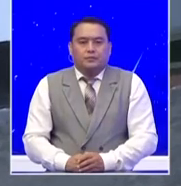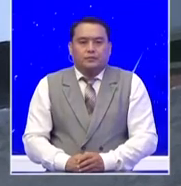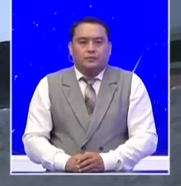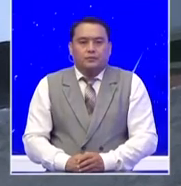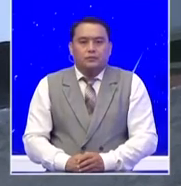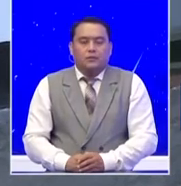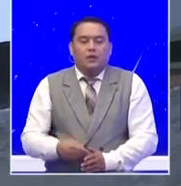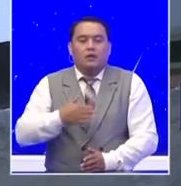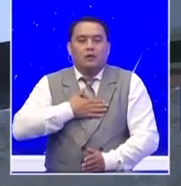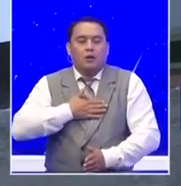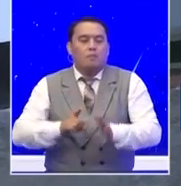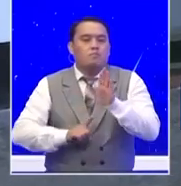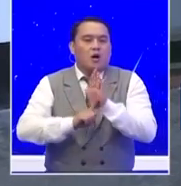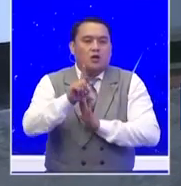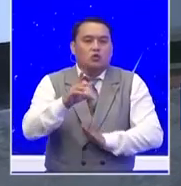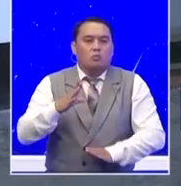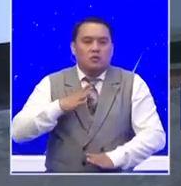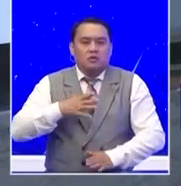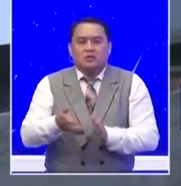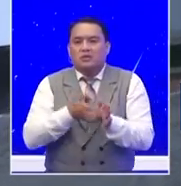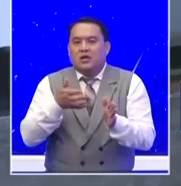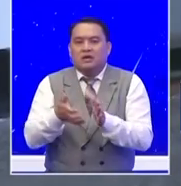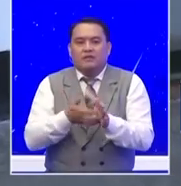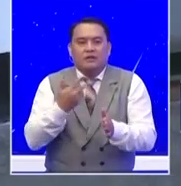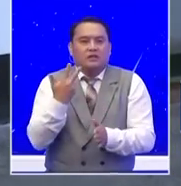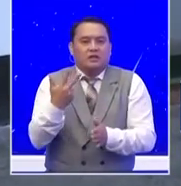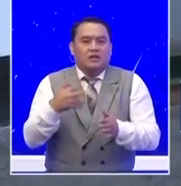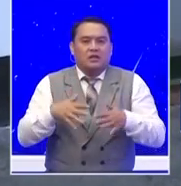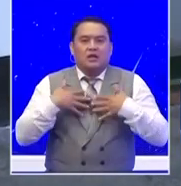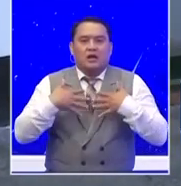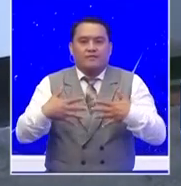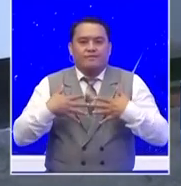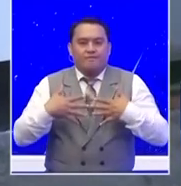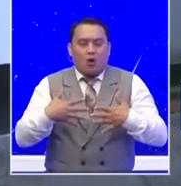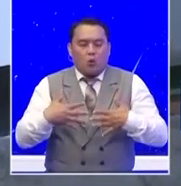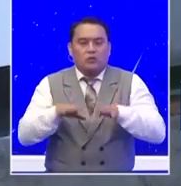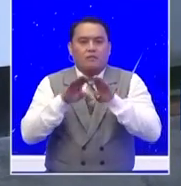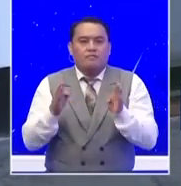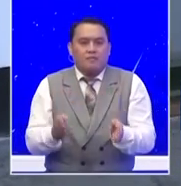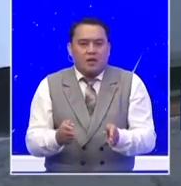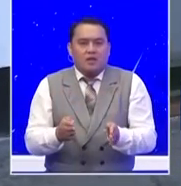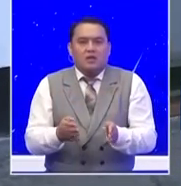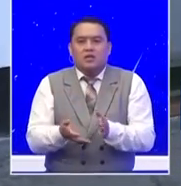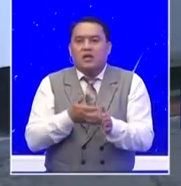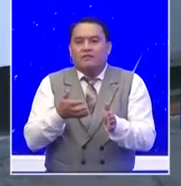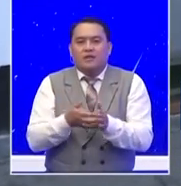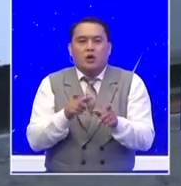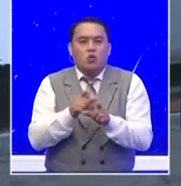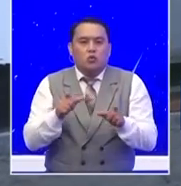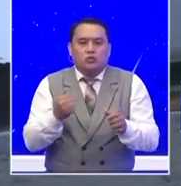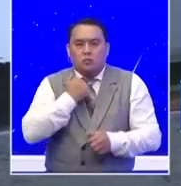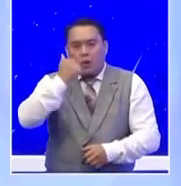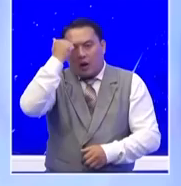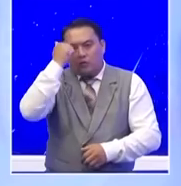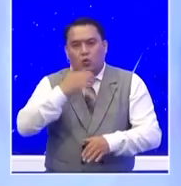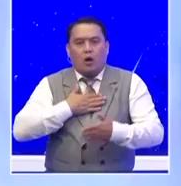Не могу сказать, что у нас всего было достаточно. Вначале у нас было 3 аппарата ИВЛ и 5 концентраторов кислорода. Этого, конечно, не хватало. Спасибо